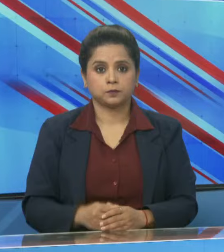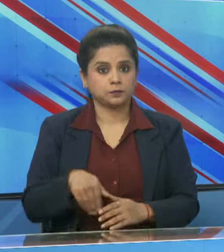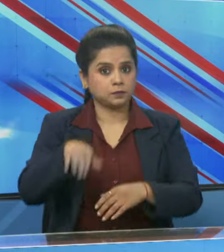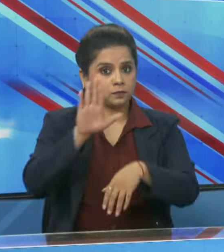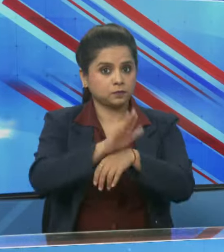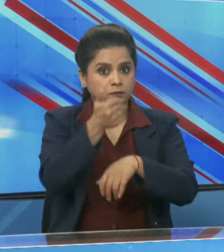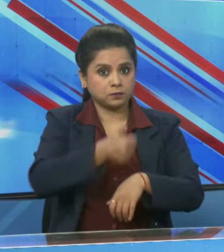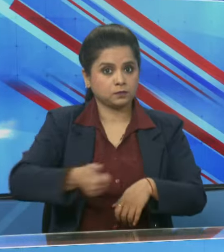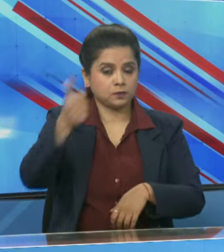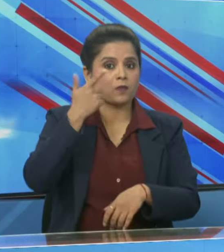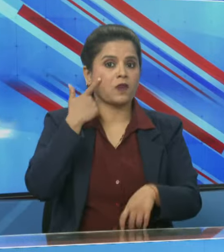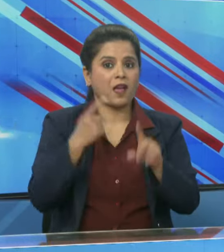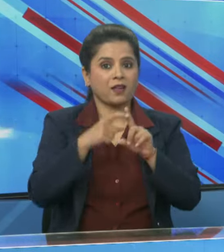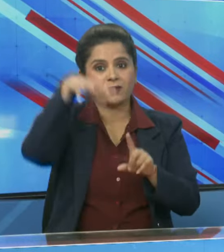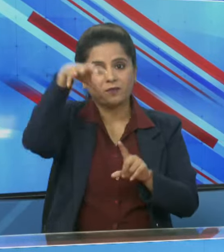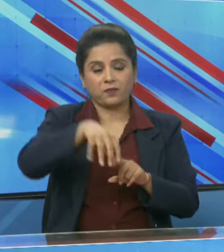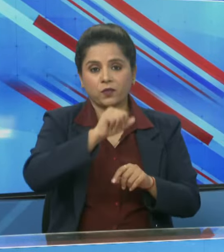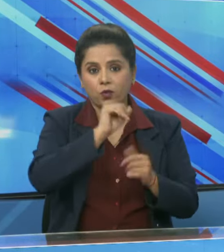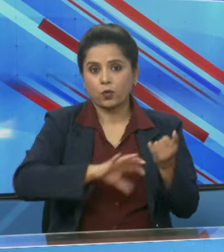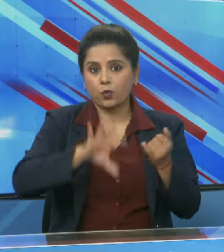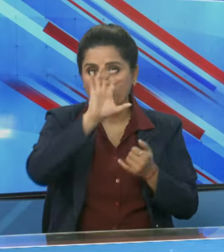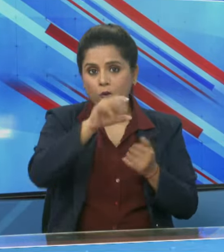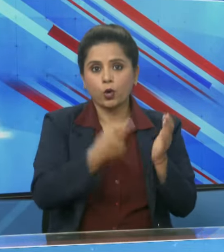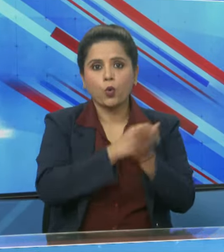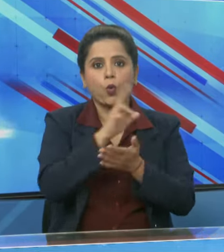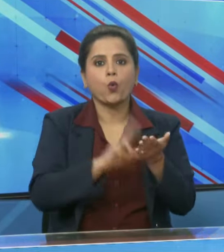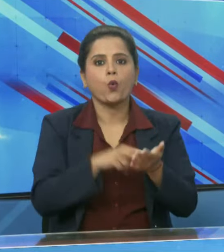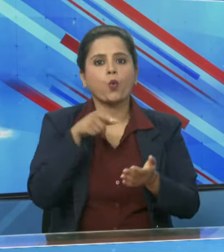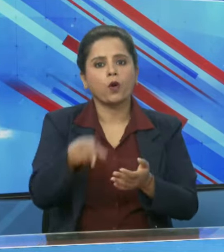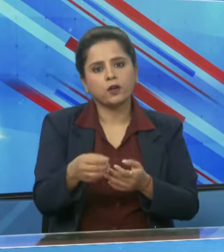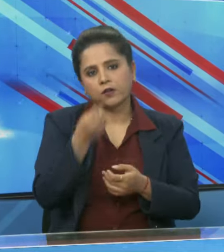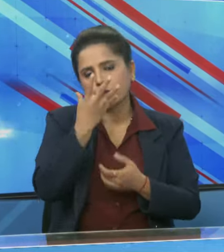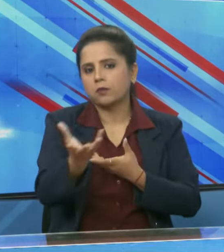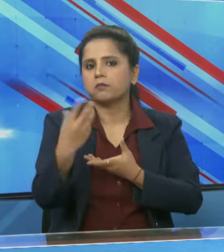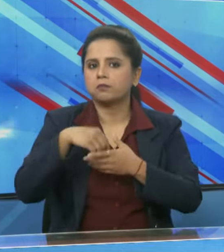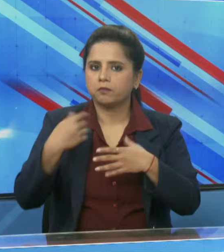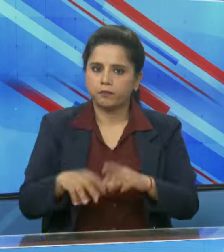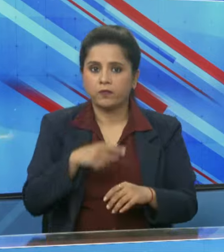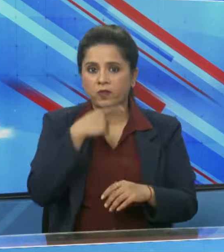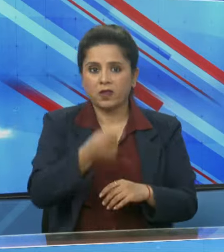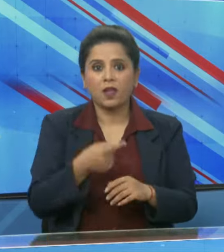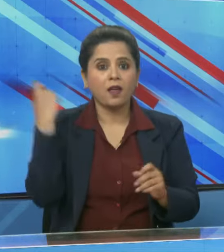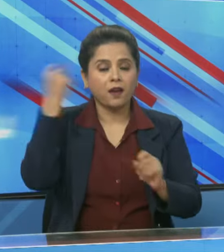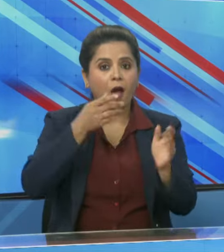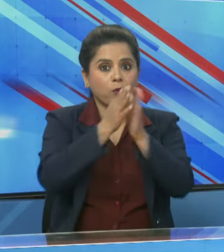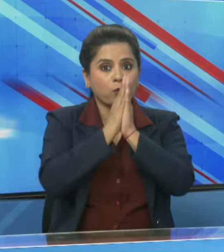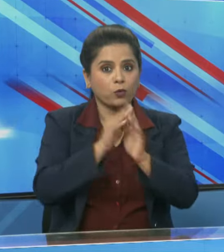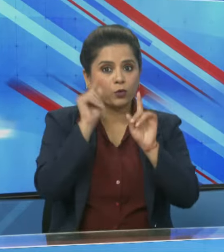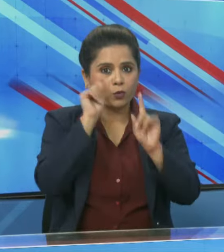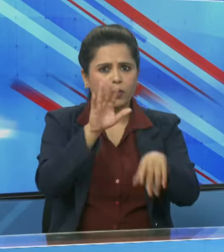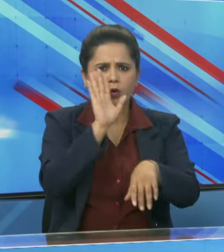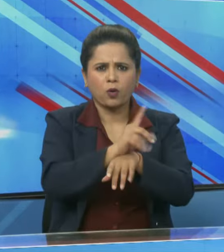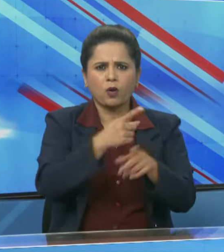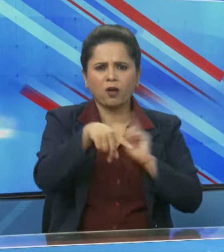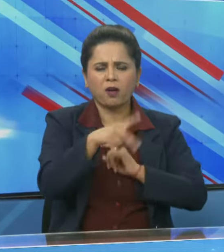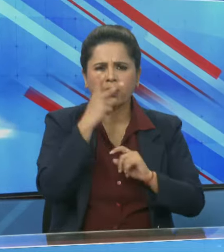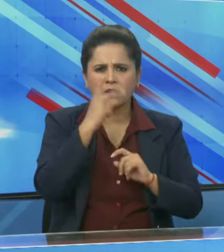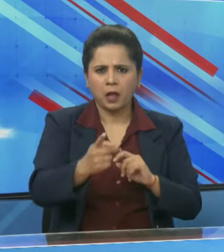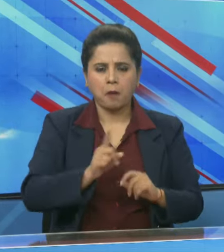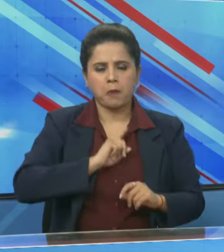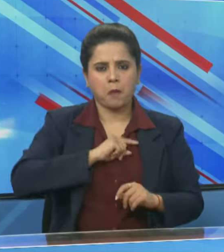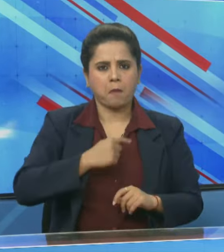कांग्रेस के नेता और IT सेल के सदस्य रोहन गुप्ता ने आज भाजपा का दामन थाम लिया। उन्होंने कहा कि राम मंदिर के मुद्दे पर कांग्रेस तुष्टीकरण की